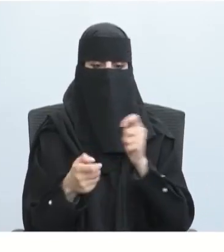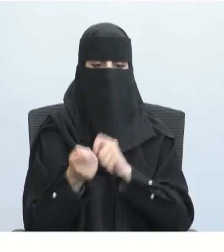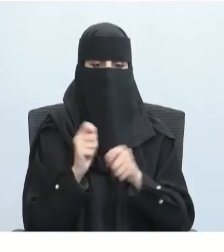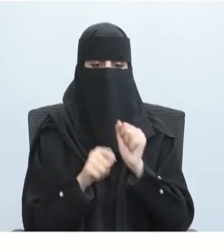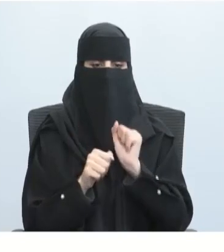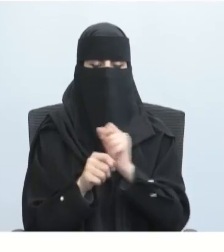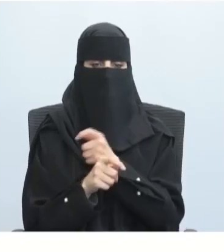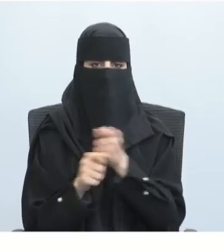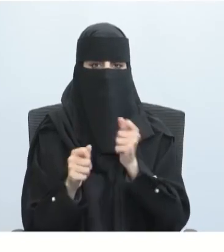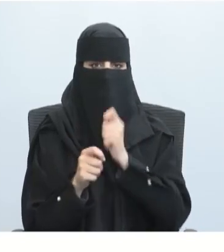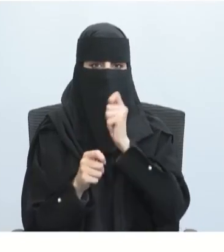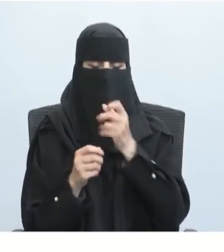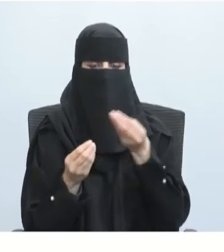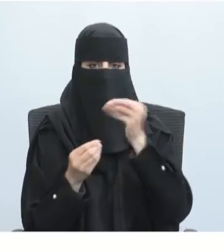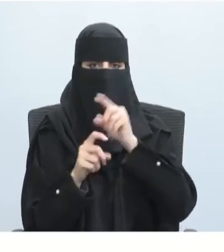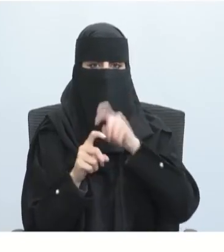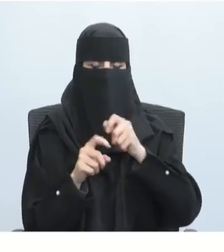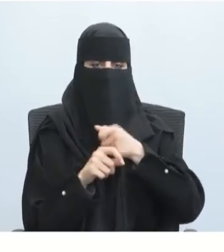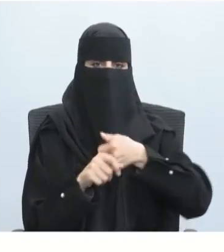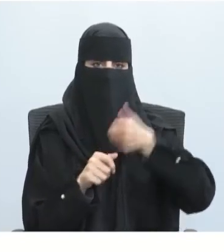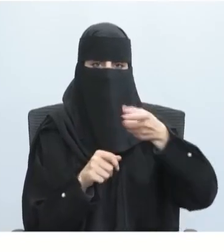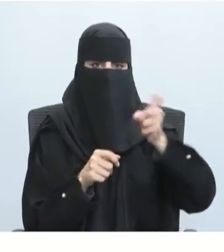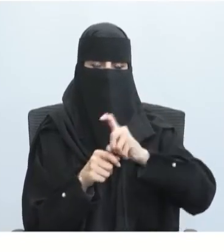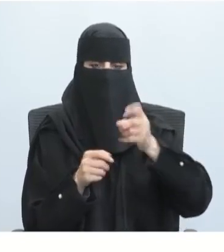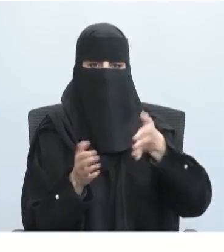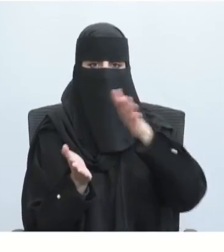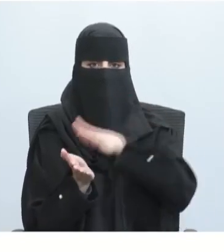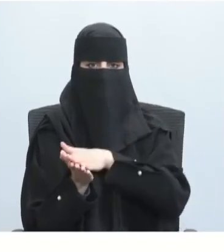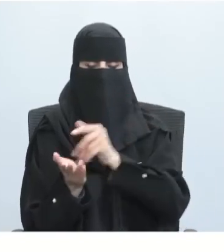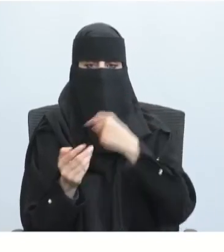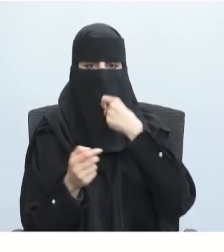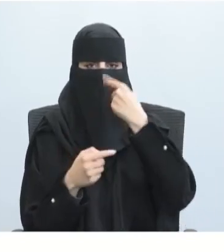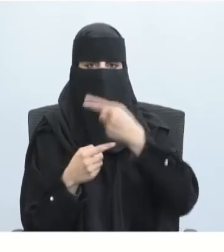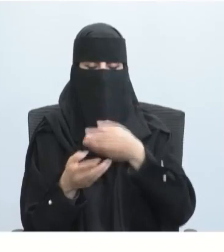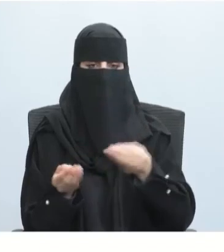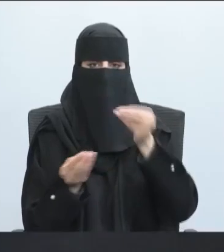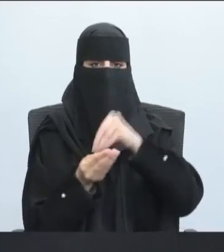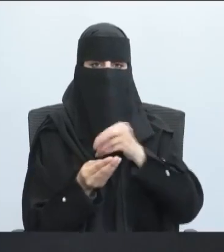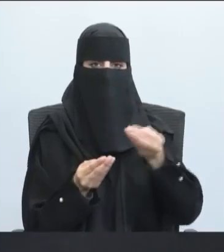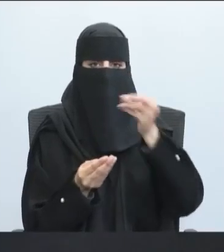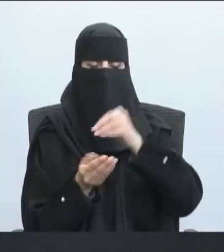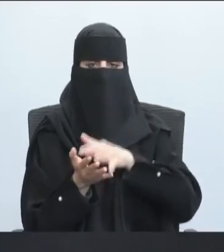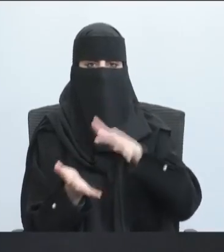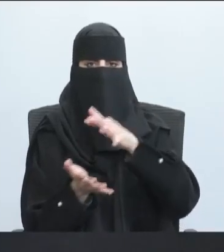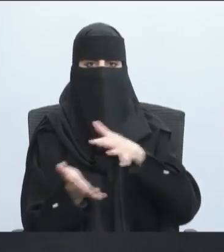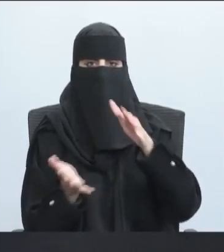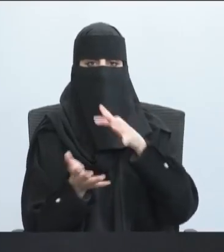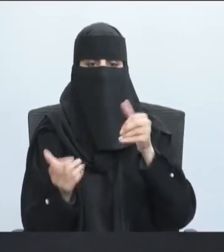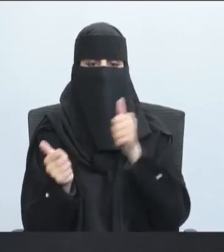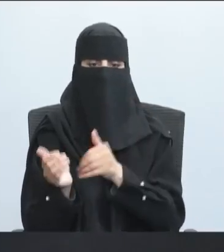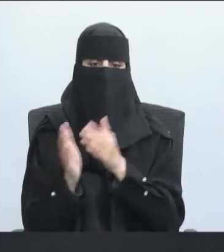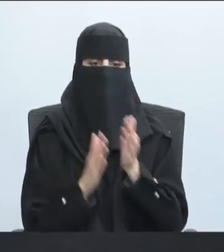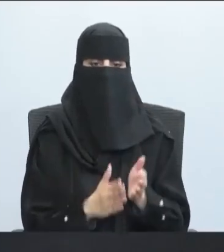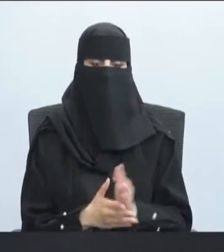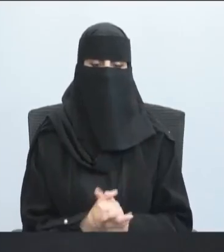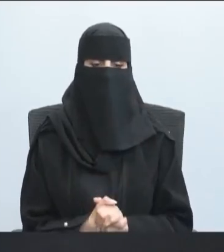الى المبلغ الاصلي بالاضافه الى المبالغ المكتسبه ذكرنا الارباح البسيطه بمعنى كل سنه ستاخذ 10% على